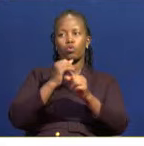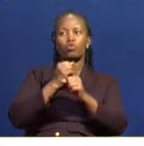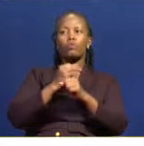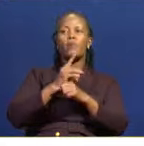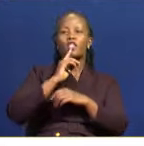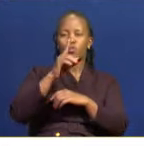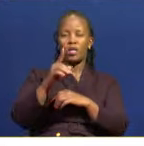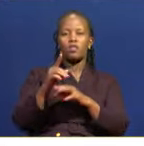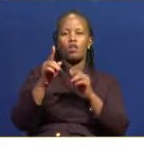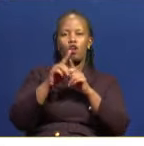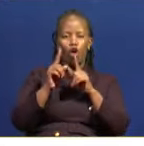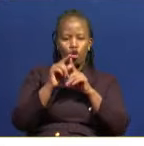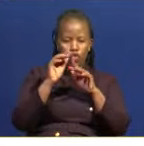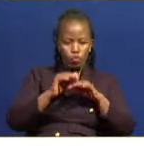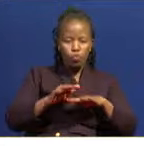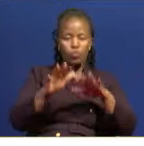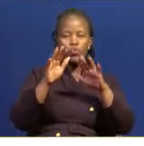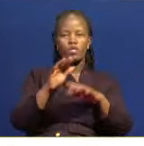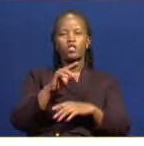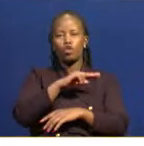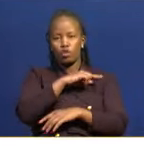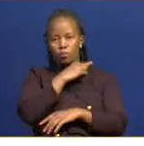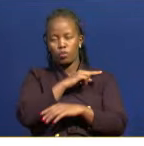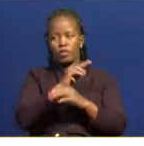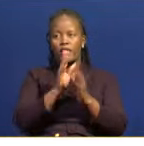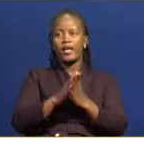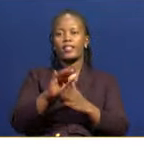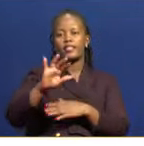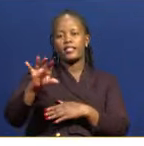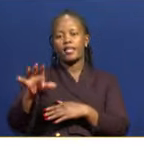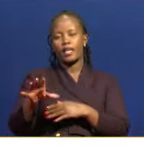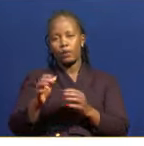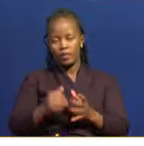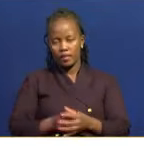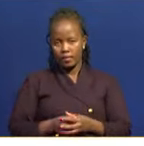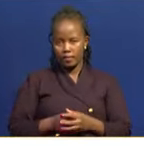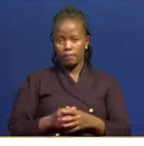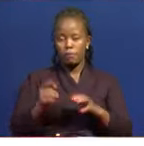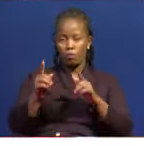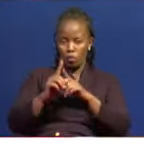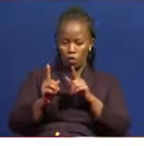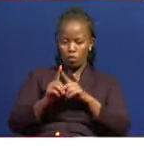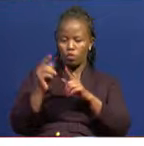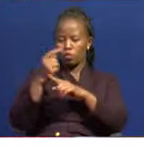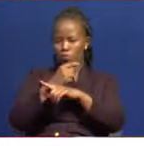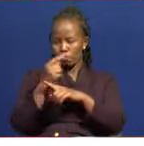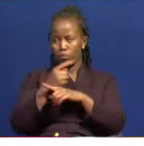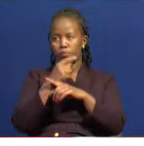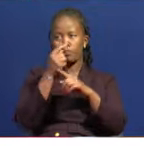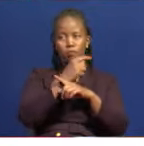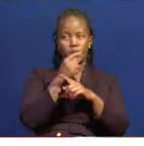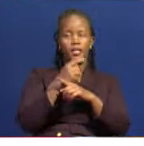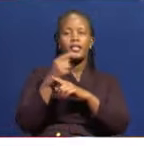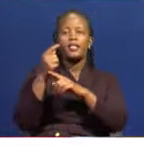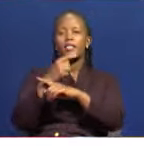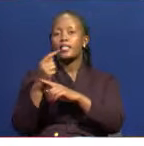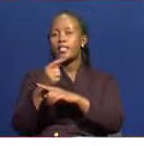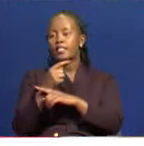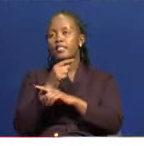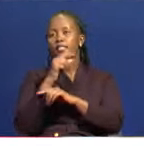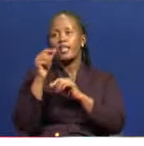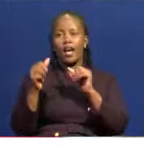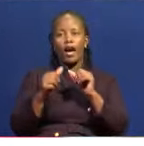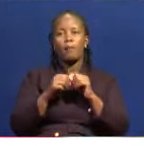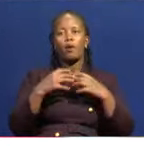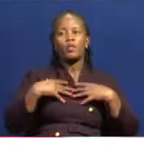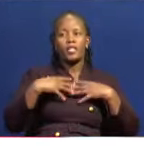at county level and at facility level. Zaidi ya hayo, mafunzo kuhusu mifumo ya taarifa za usimamizi wa afya